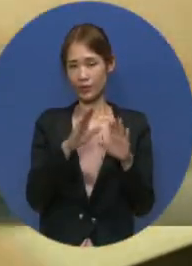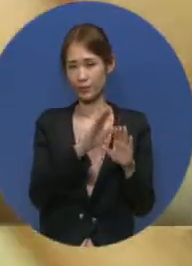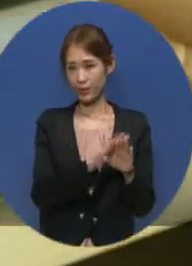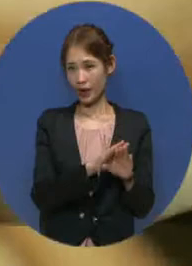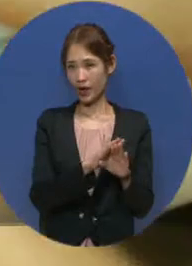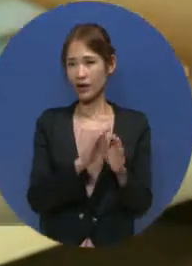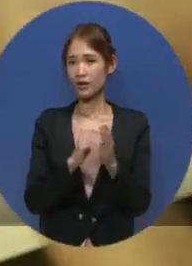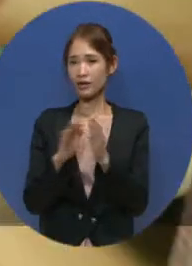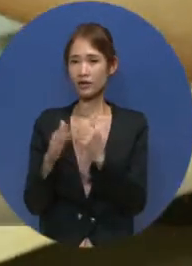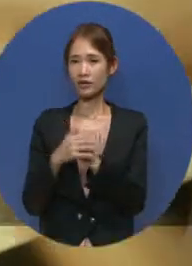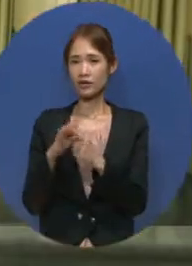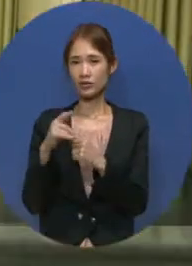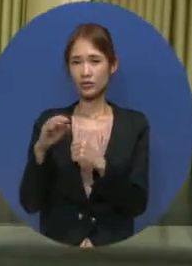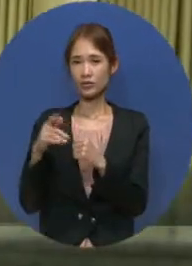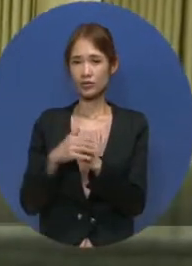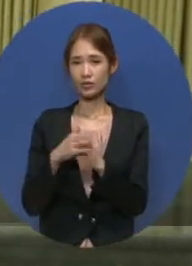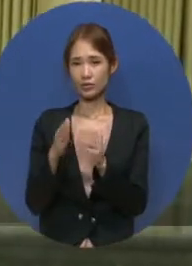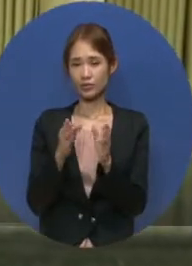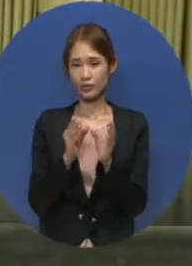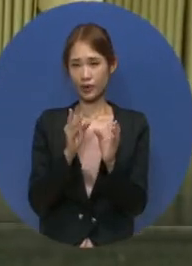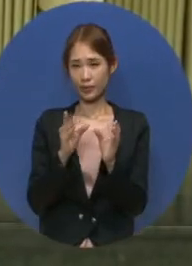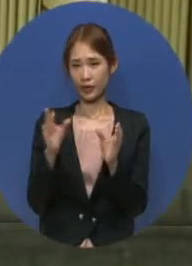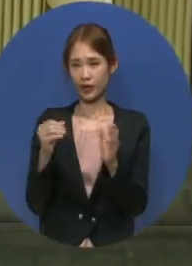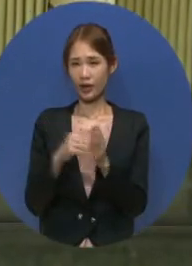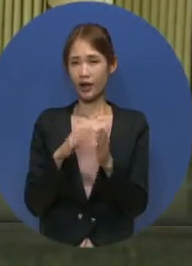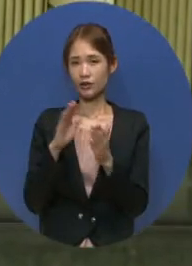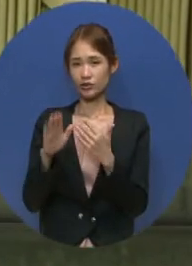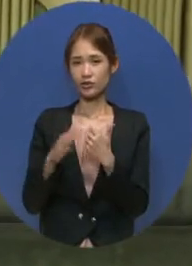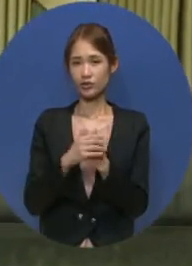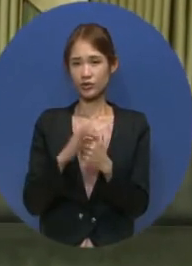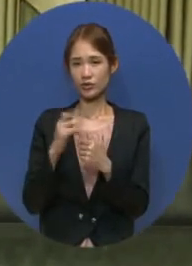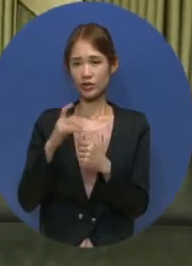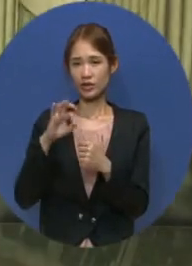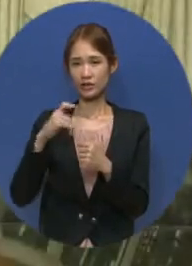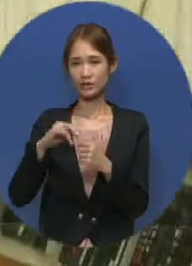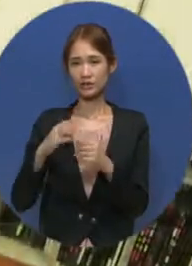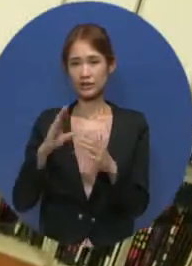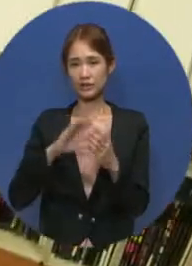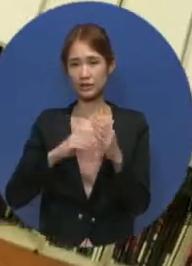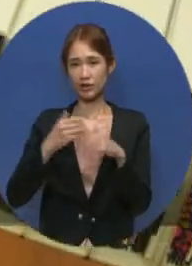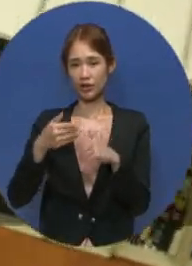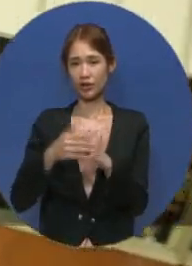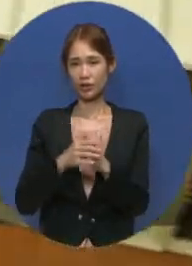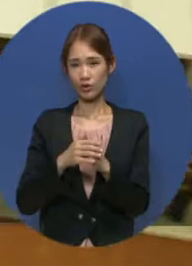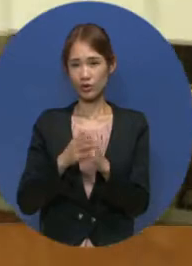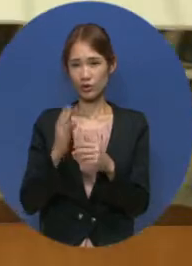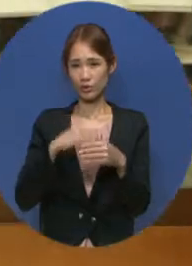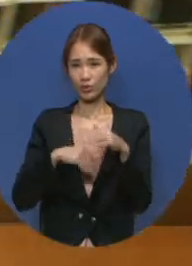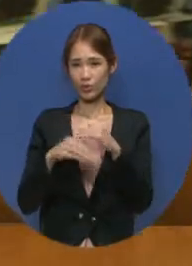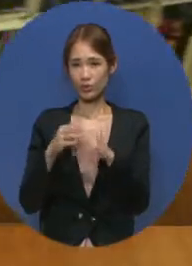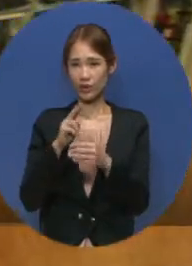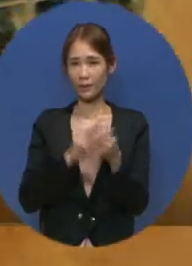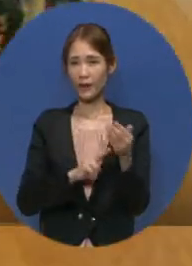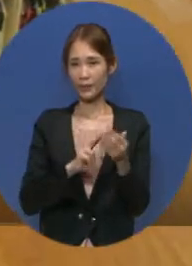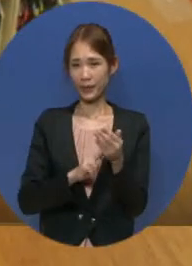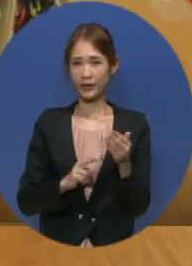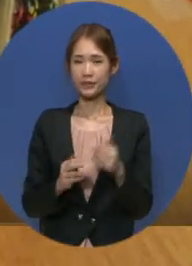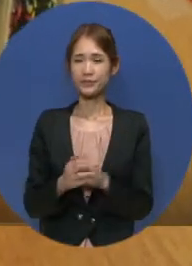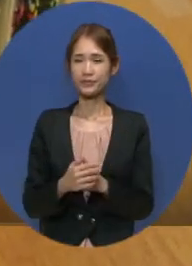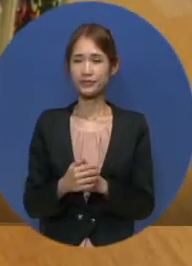해서 프레스를 하루 정도 하고 그 다음에 이렇게 케이스에 넣어서 포장된 형태로 이제 판매를 하게 됩니다.